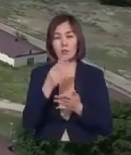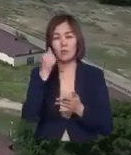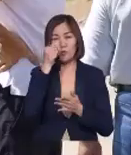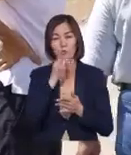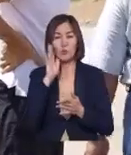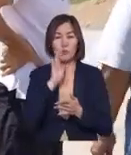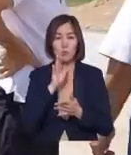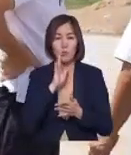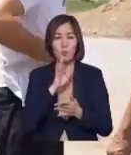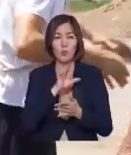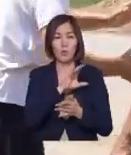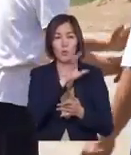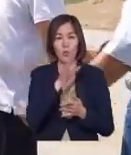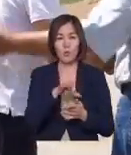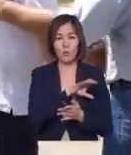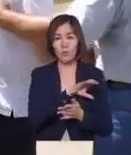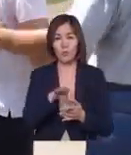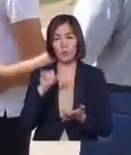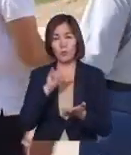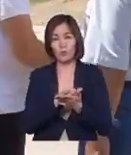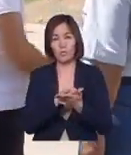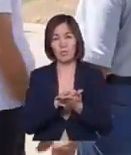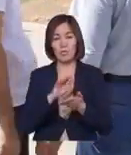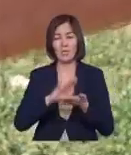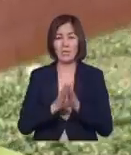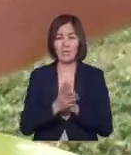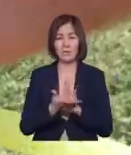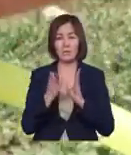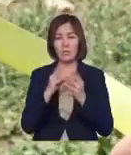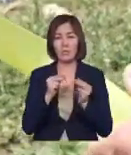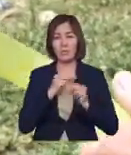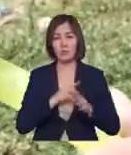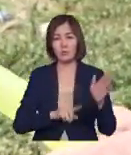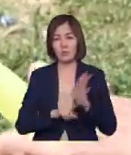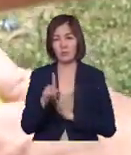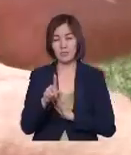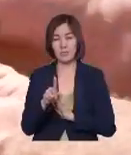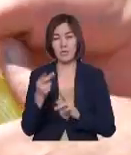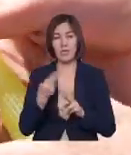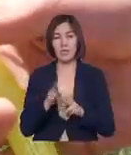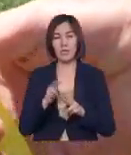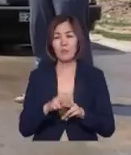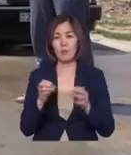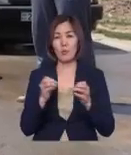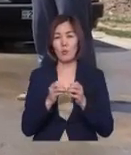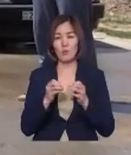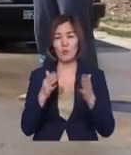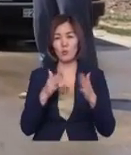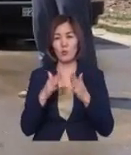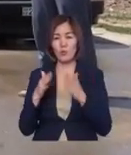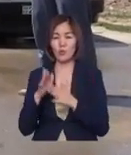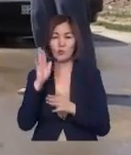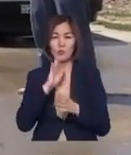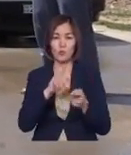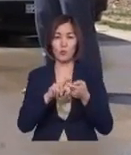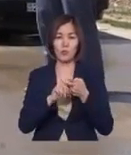су құбырын жүргізеді деген мердігер компания келісім шарт бойынша өз жұмысын бастапты. Тіпті алғашқы 10-нан аса түтінге тіршілік